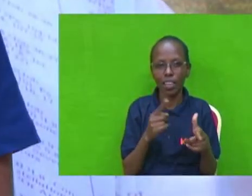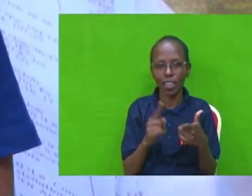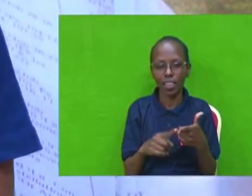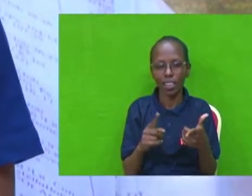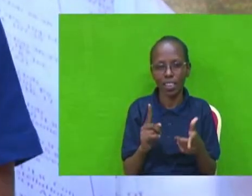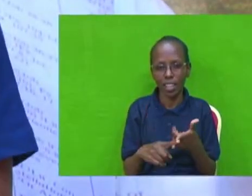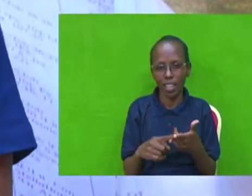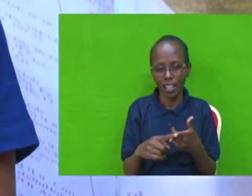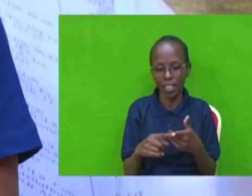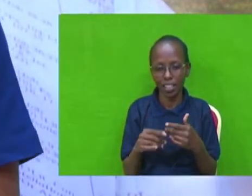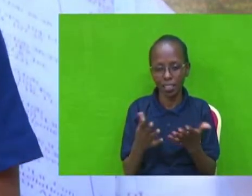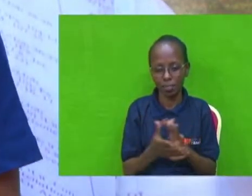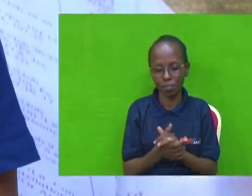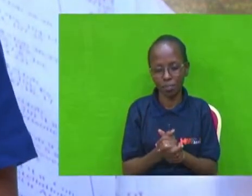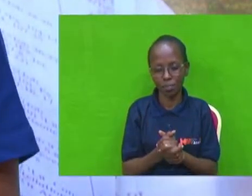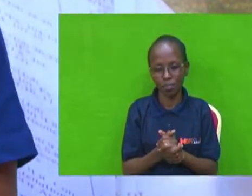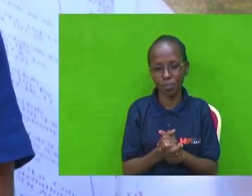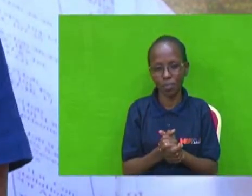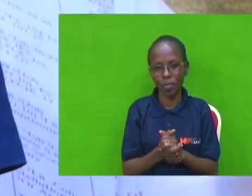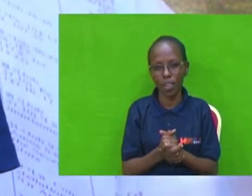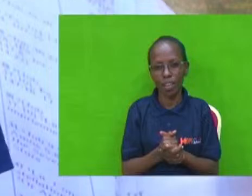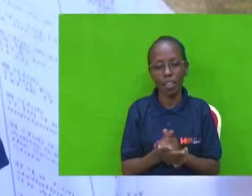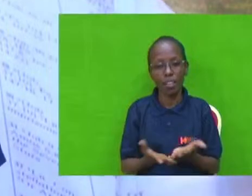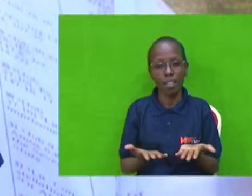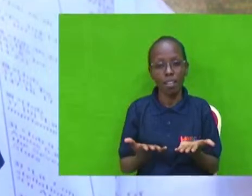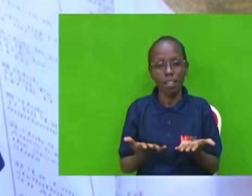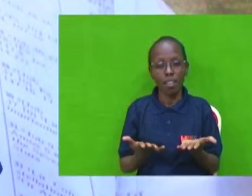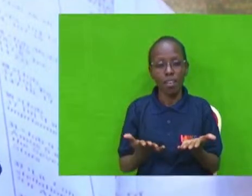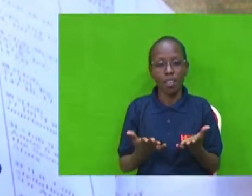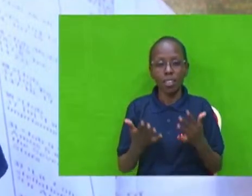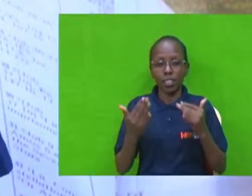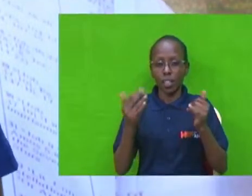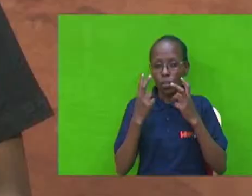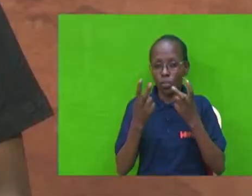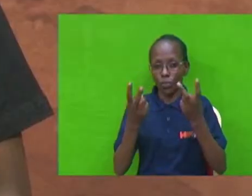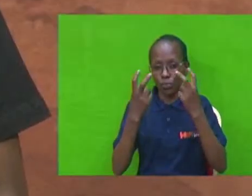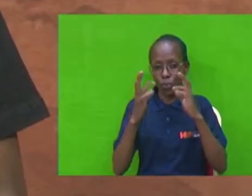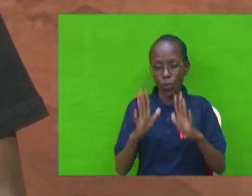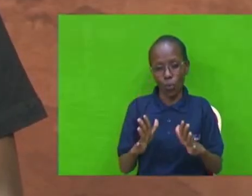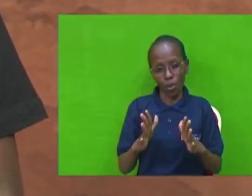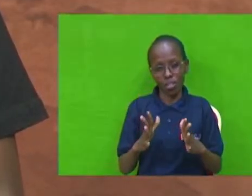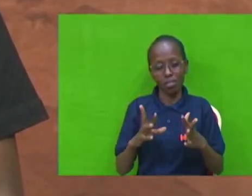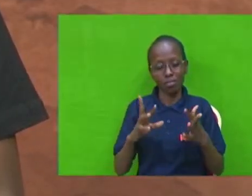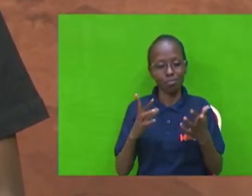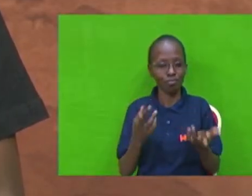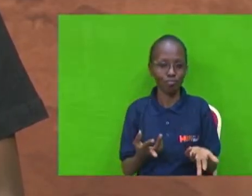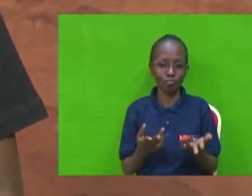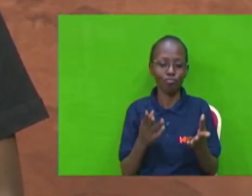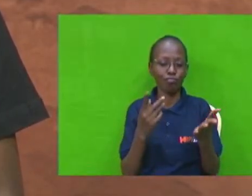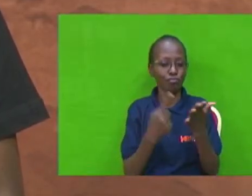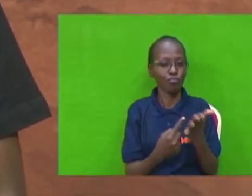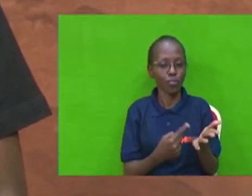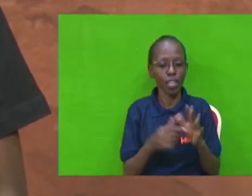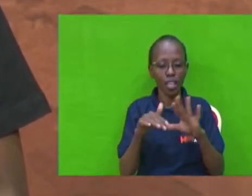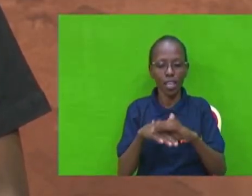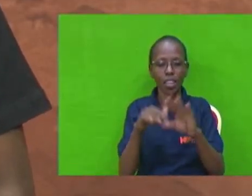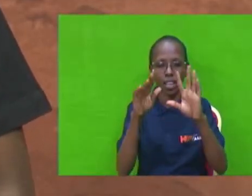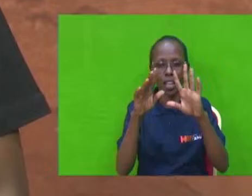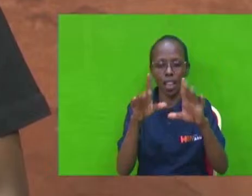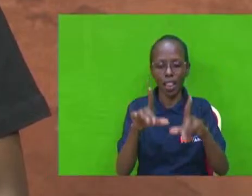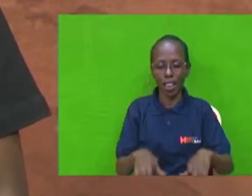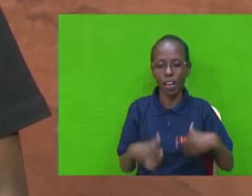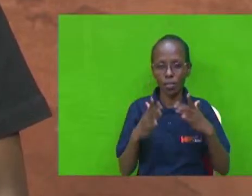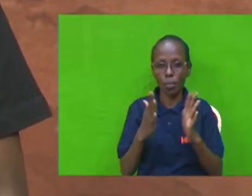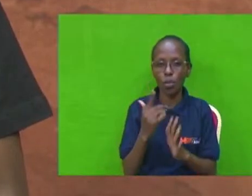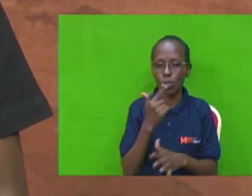Mungu. Warumi 8:14. Asante. Asante. Kwa hivyo mtazamaji, yamekuwa ni mahusiano katika maisha ya mtu